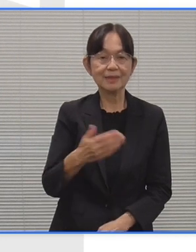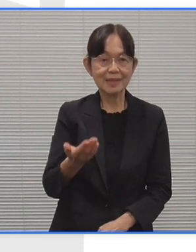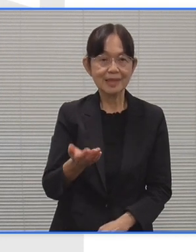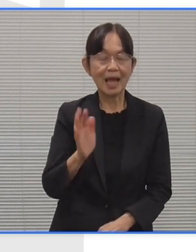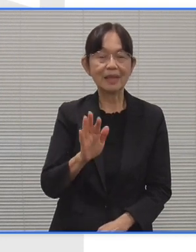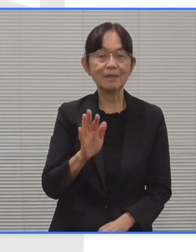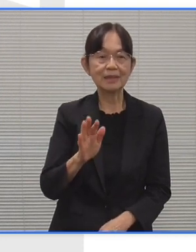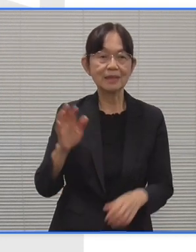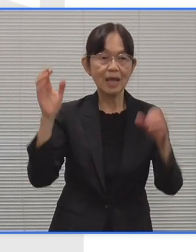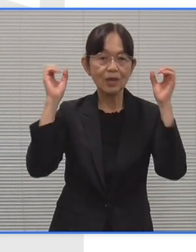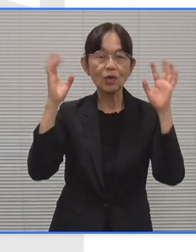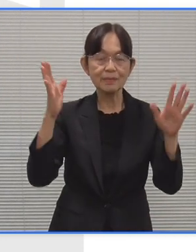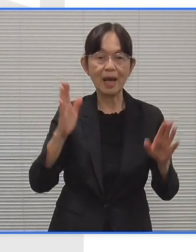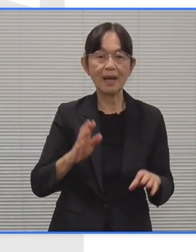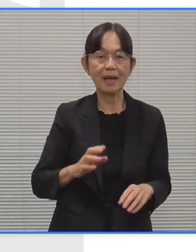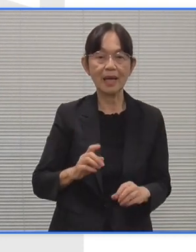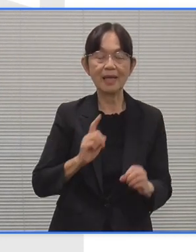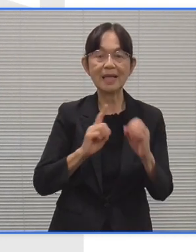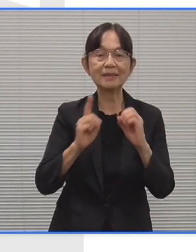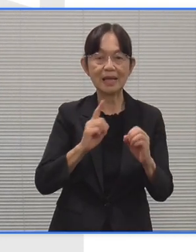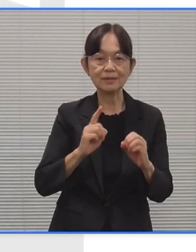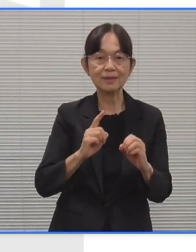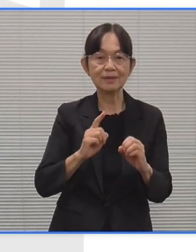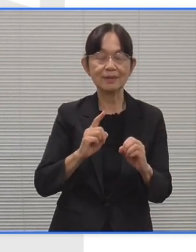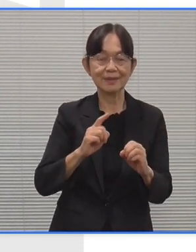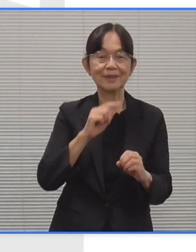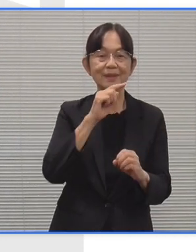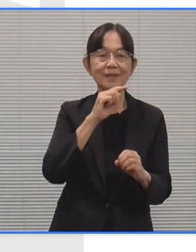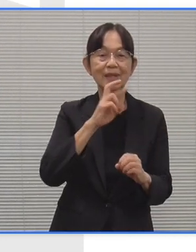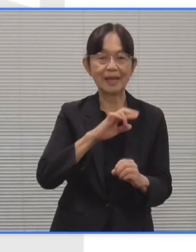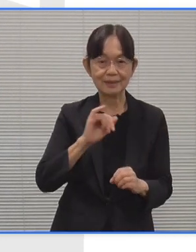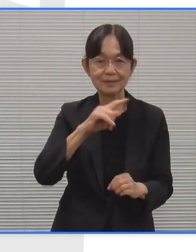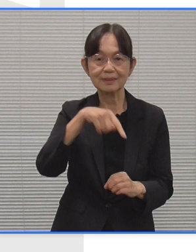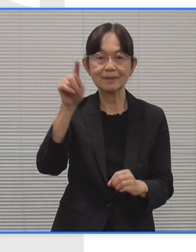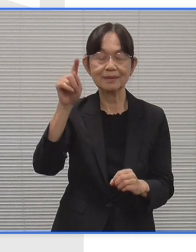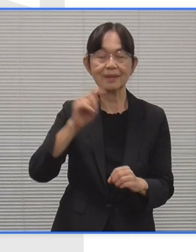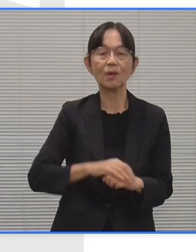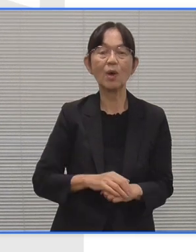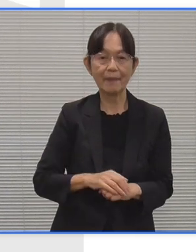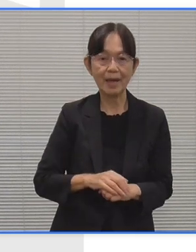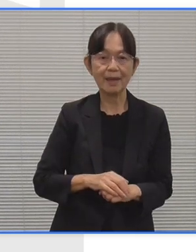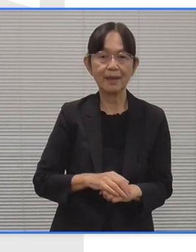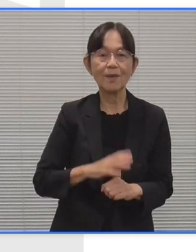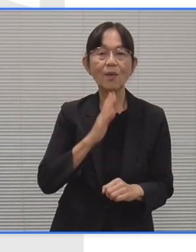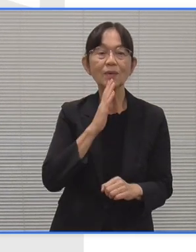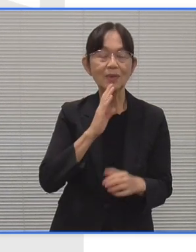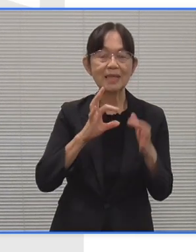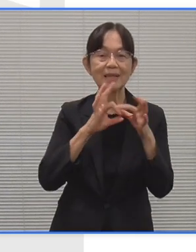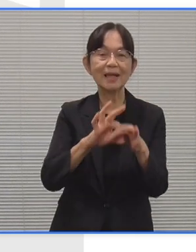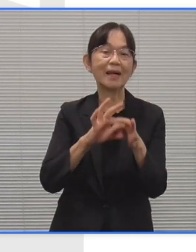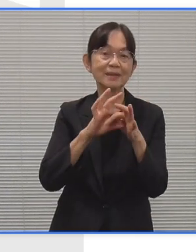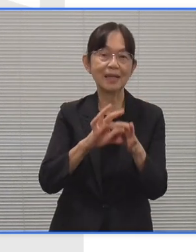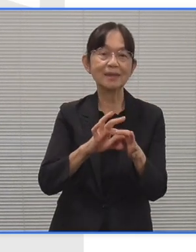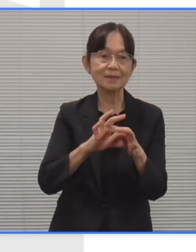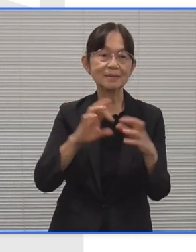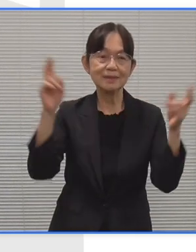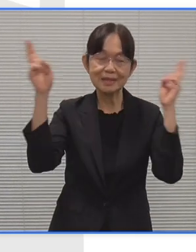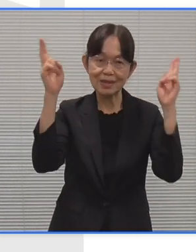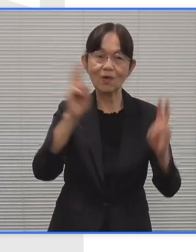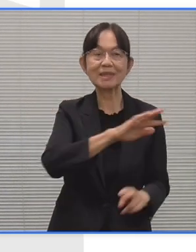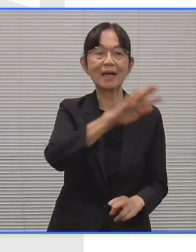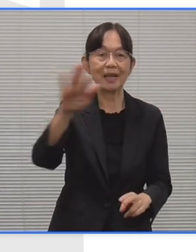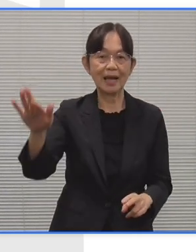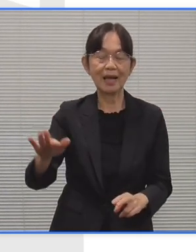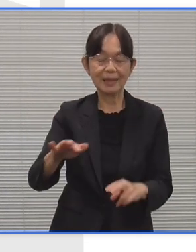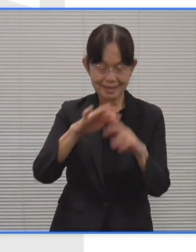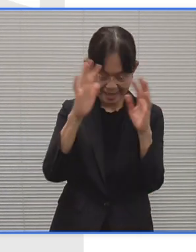ります豊島デジタルラリーです。これはまさに本当に関係する企業さんがですね、全